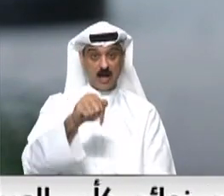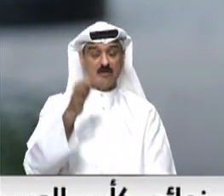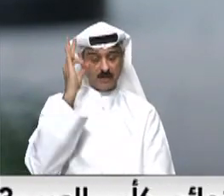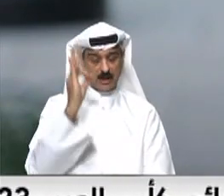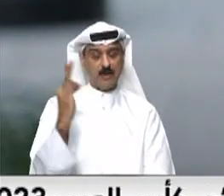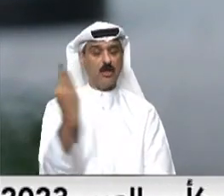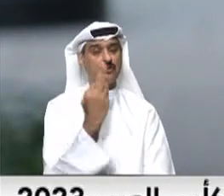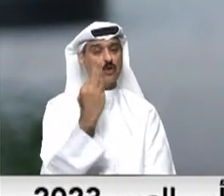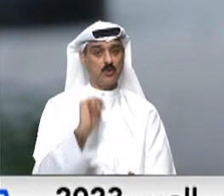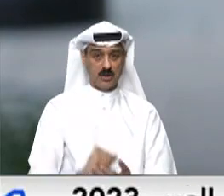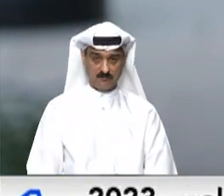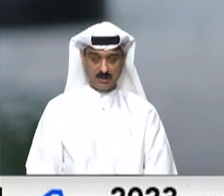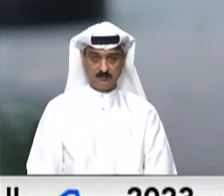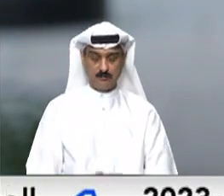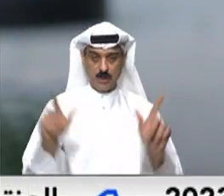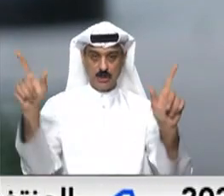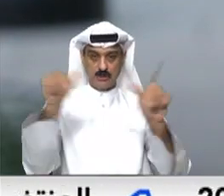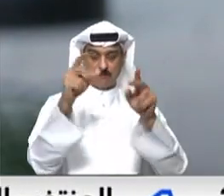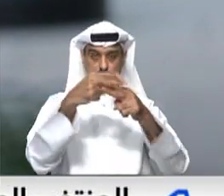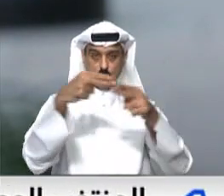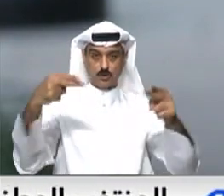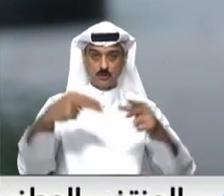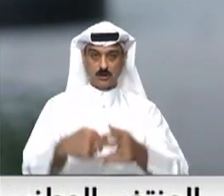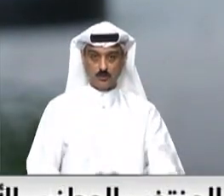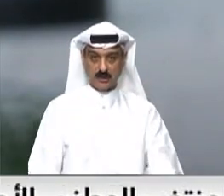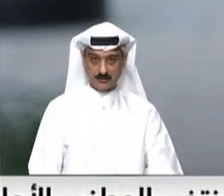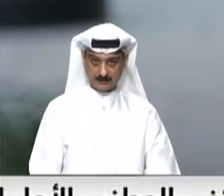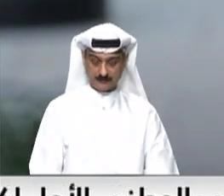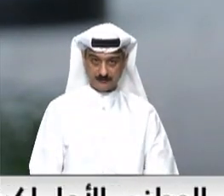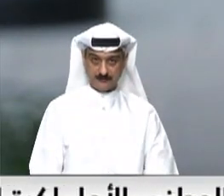ضروريا تلفزيون دوله الكويت واشنطن